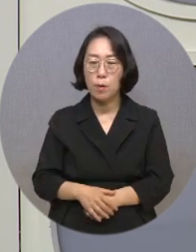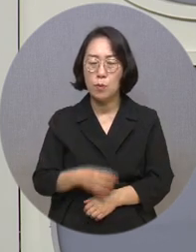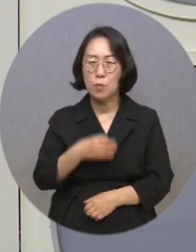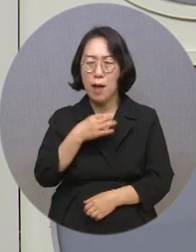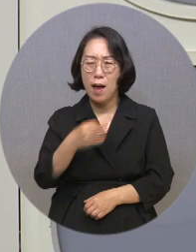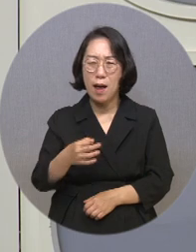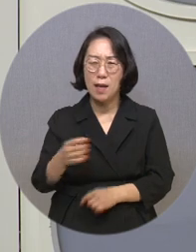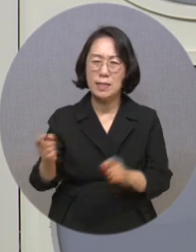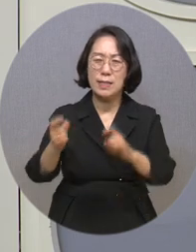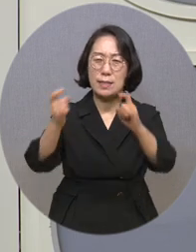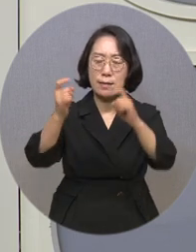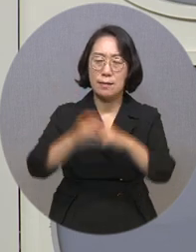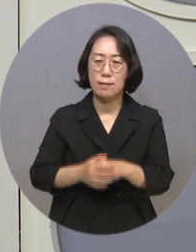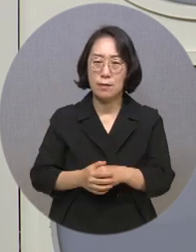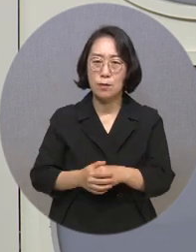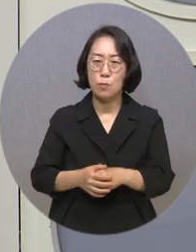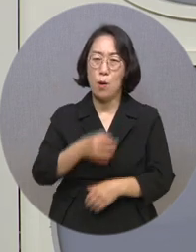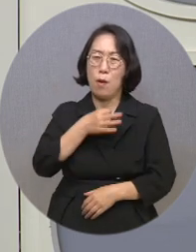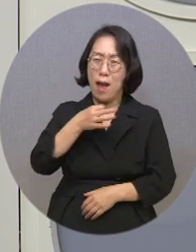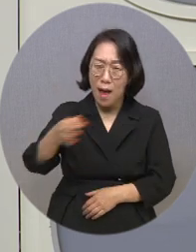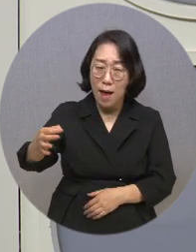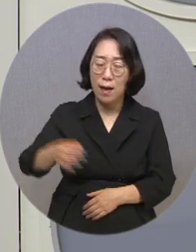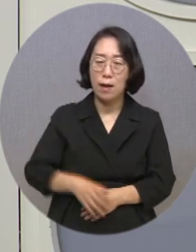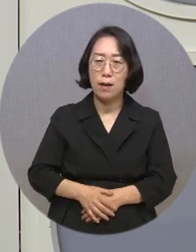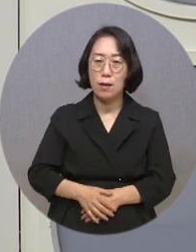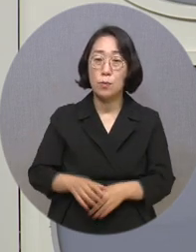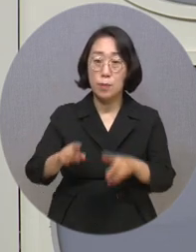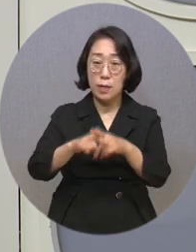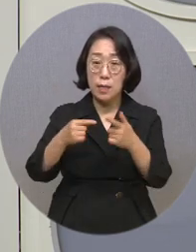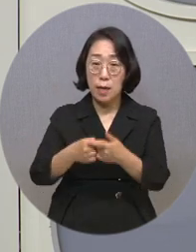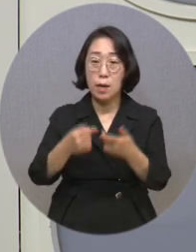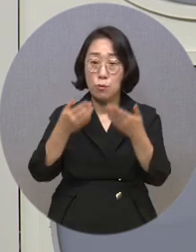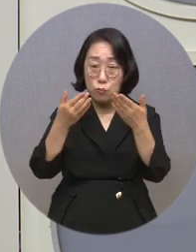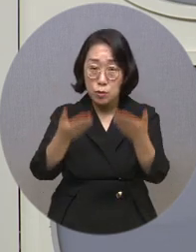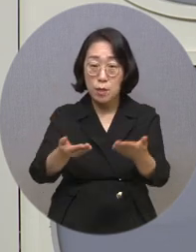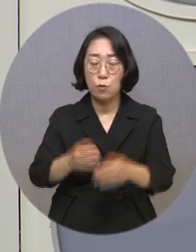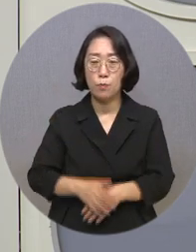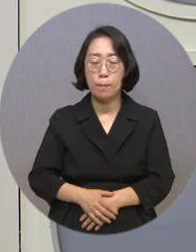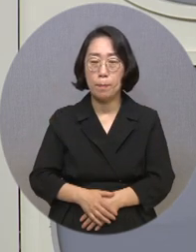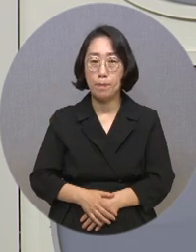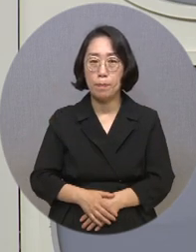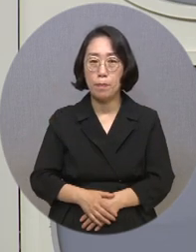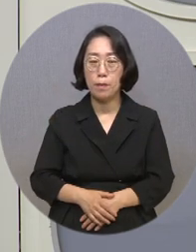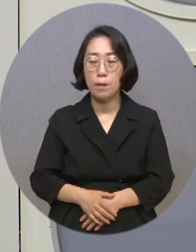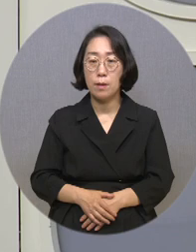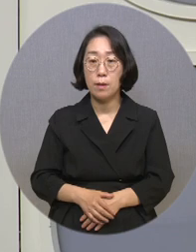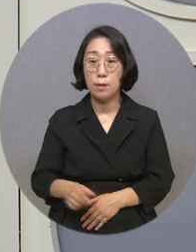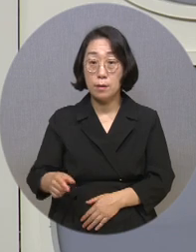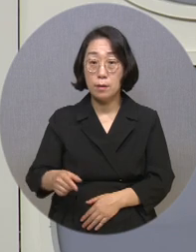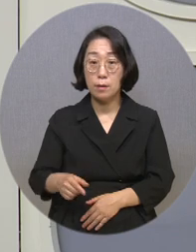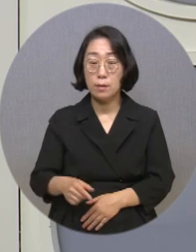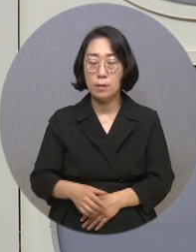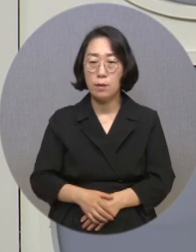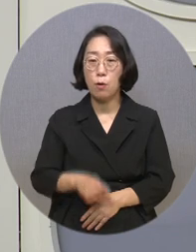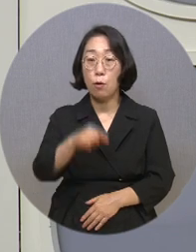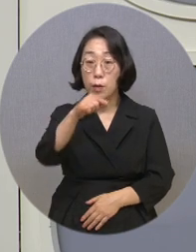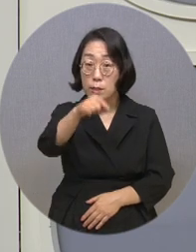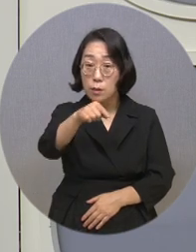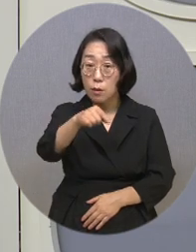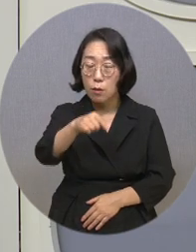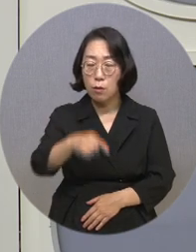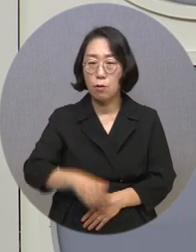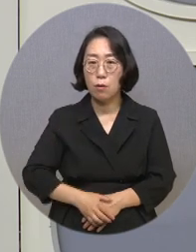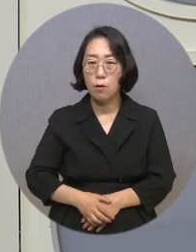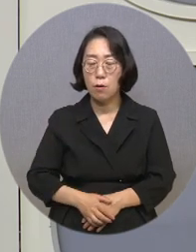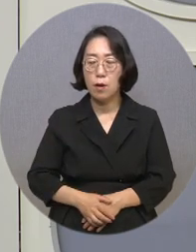소리를 질른 것 같다. 그러니까 이해하시라고 하면은 그 보호자한테 그 노인학대센터에서 얘기를 해서 노인학대